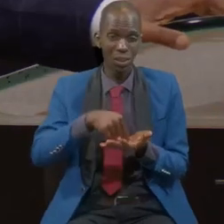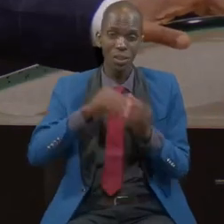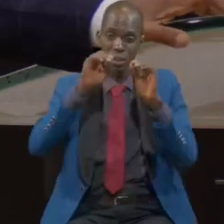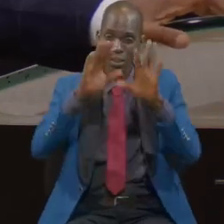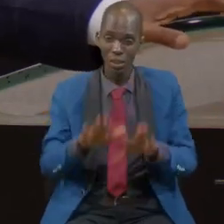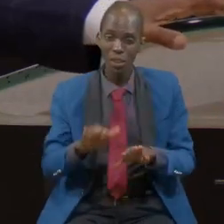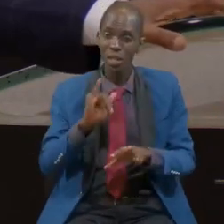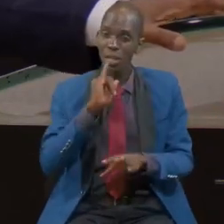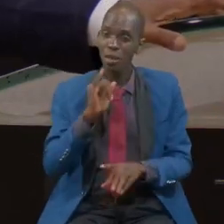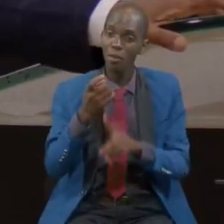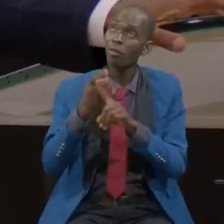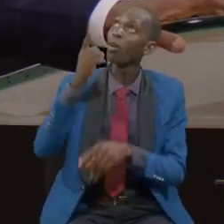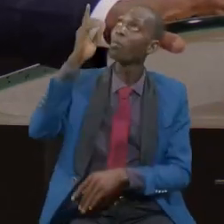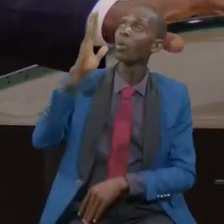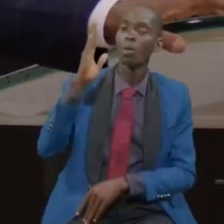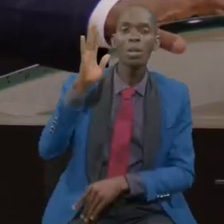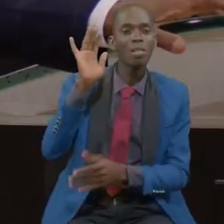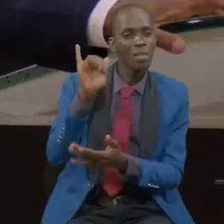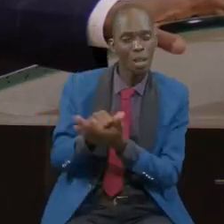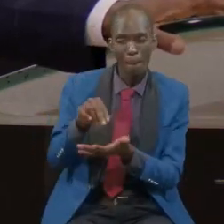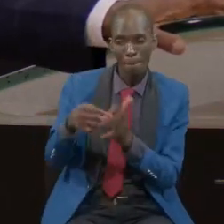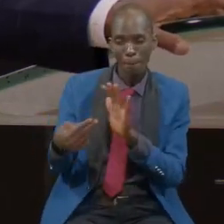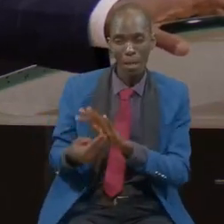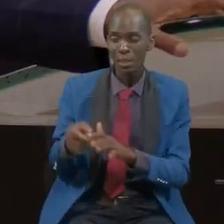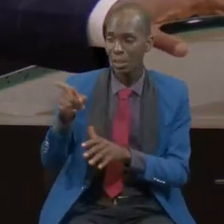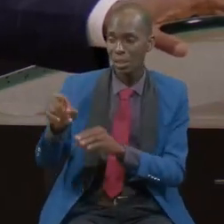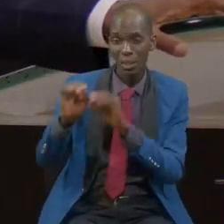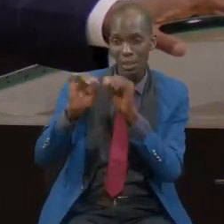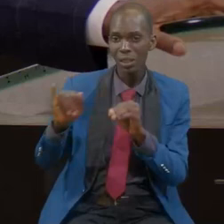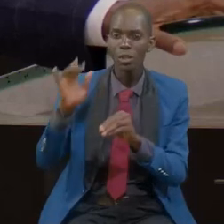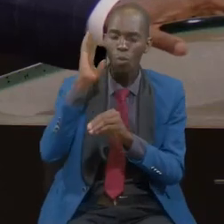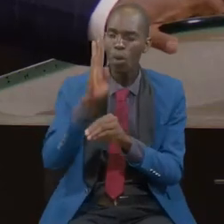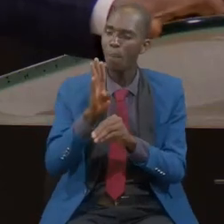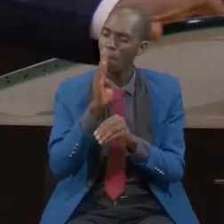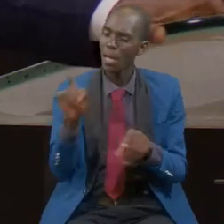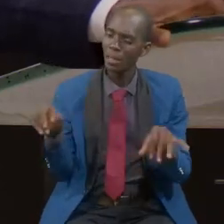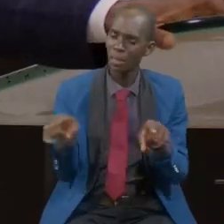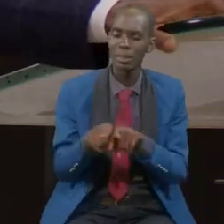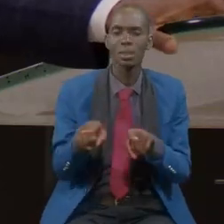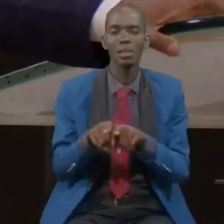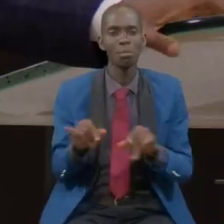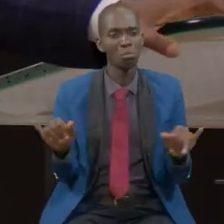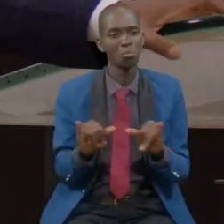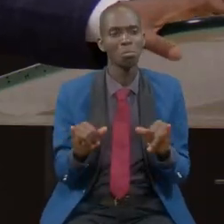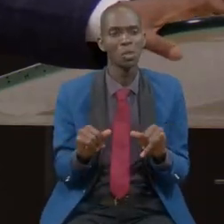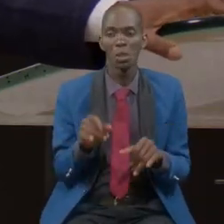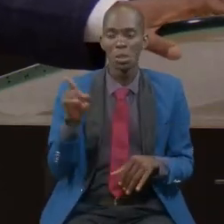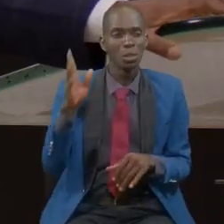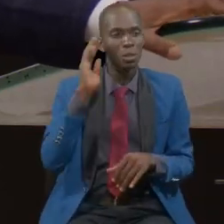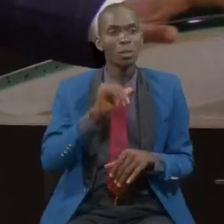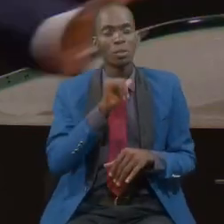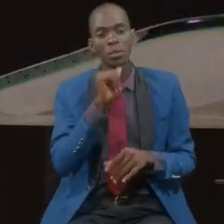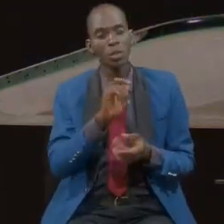de Dieu, cela veut dire que son message sera le même. Ce ne sera pas